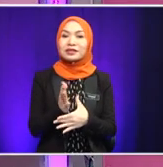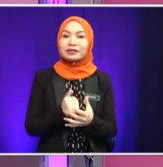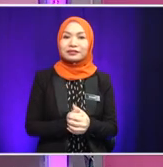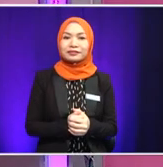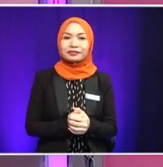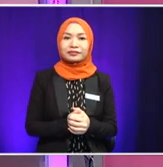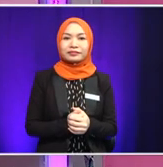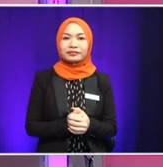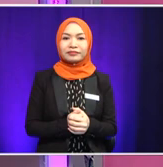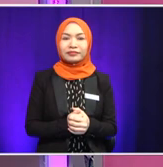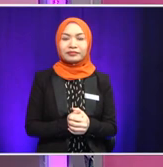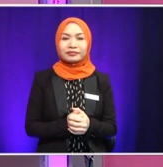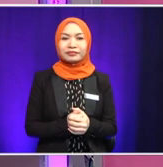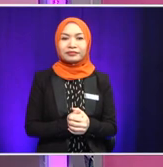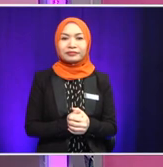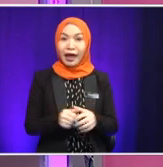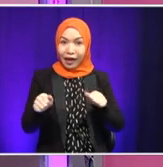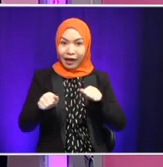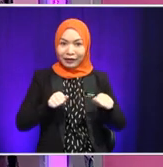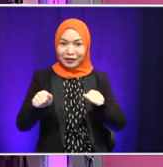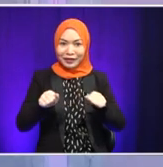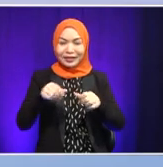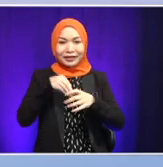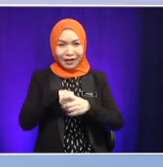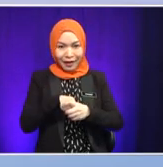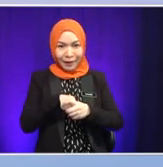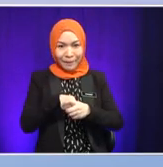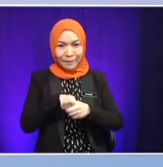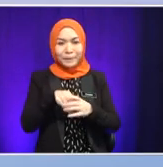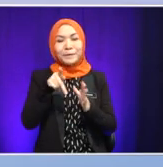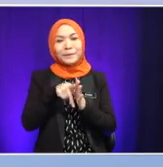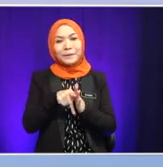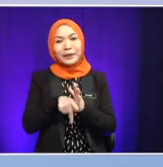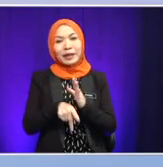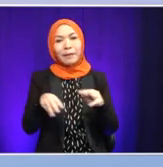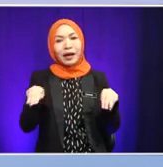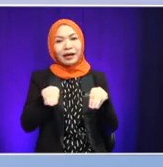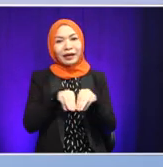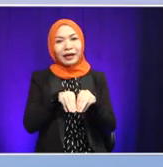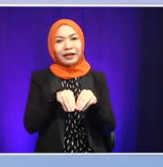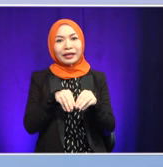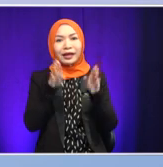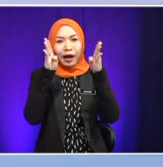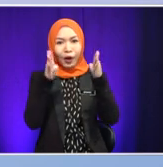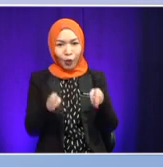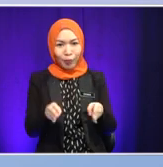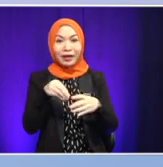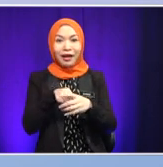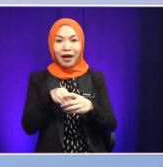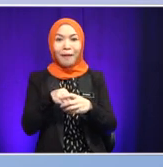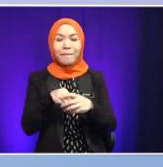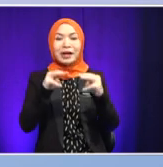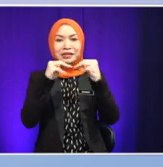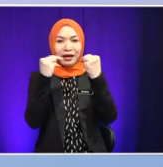kami libatkan diri dalam activity kemasyarakatan berbagai kaum Oke contohnya activity kemasyarakatan berbagai